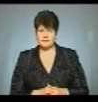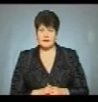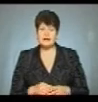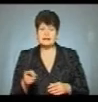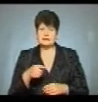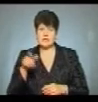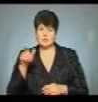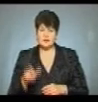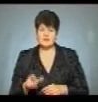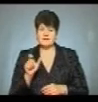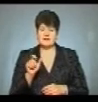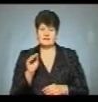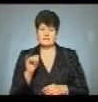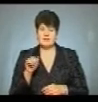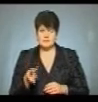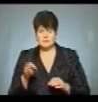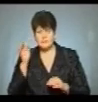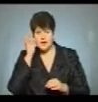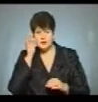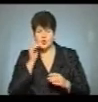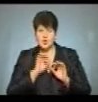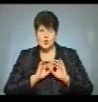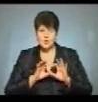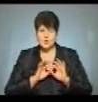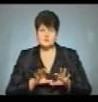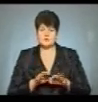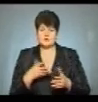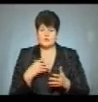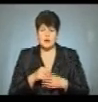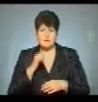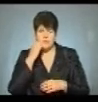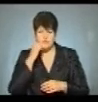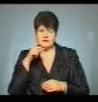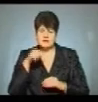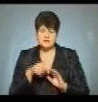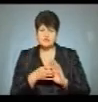Тернополянин Євген Філь пригадує розповідь своєї бабусі Марії Ковальчук, яка у